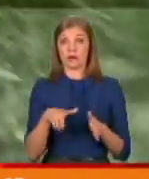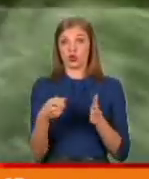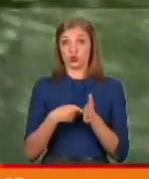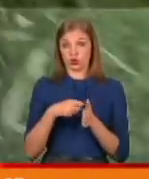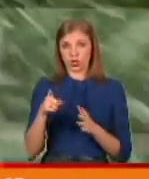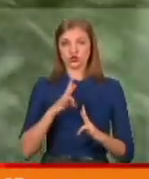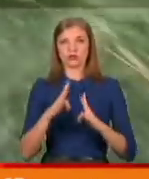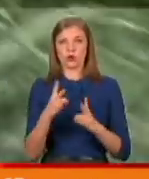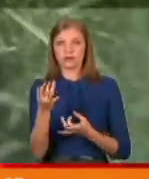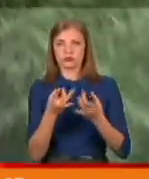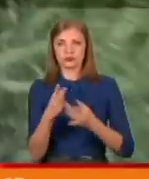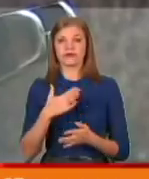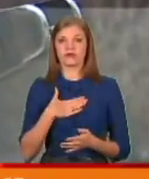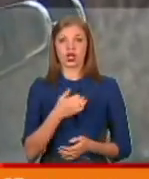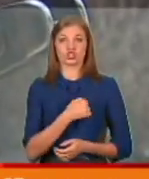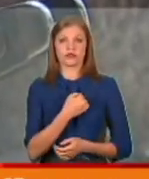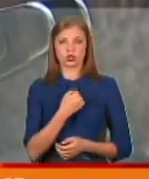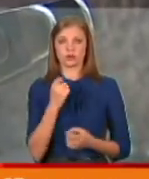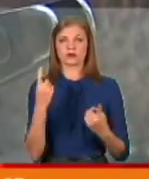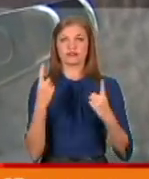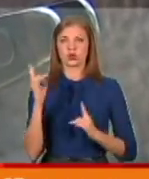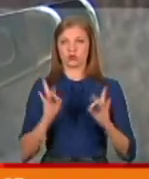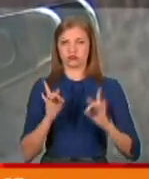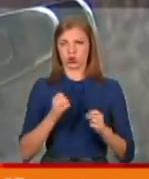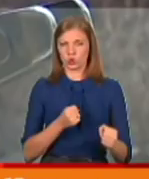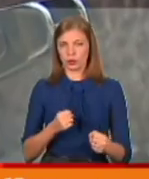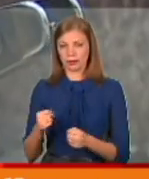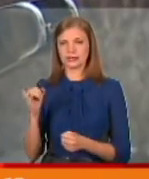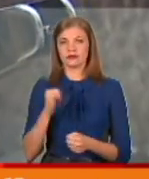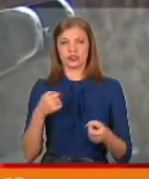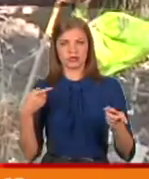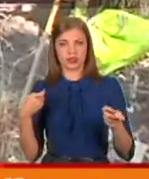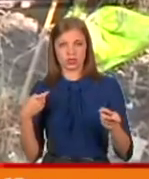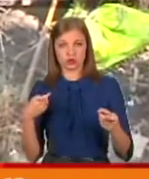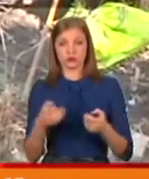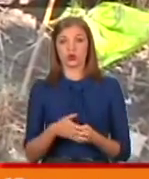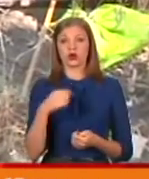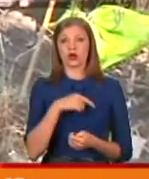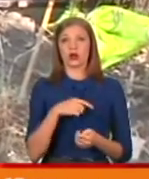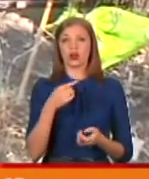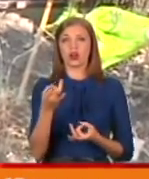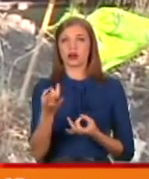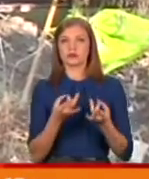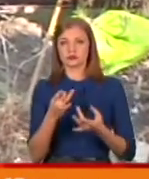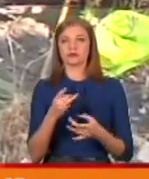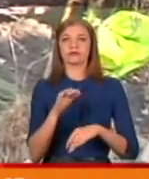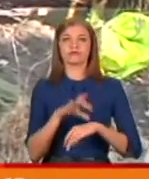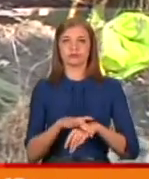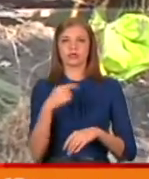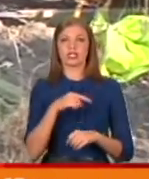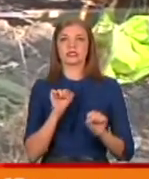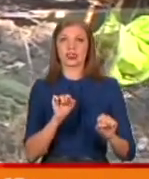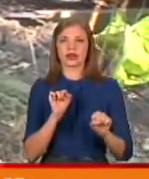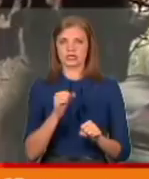Донеччині бойовики поціляли в наших військових з великокаліберних кулеметів і стрілецької зброї. Гранатометних обстрілів зазнали